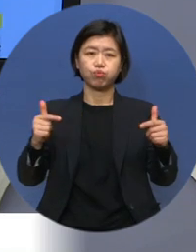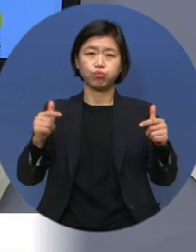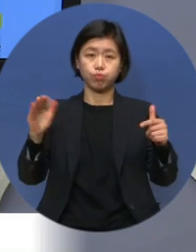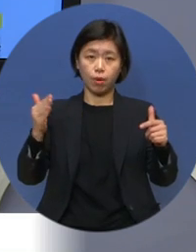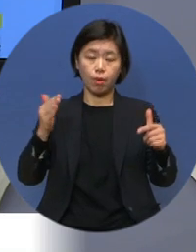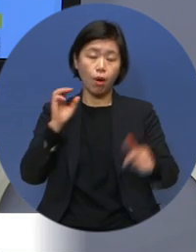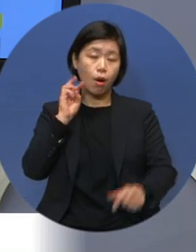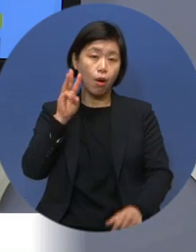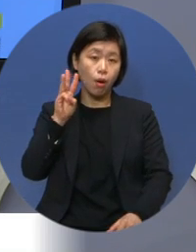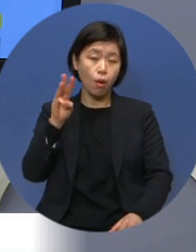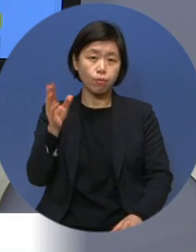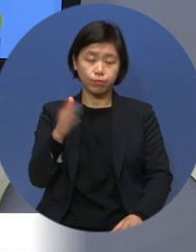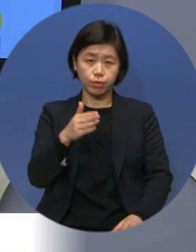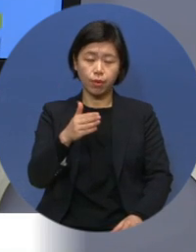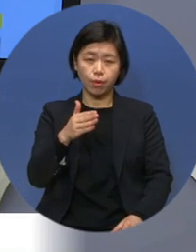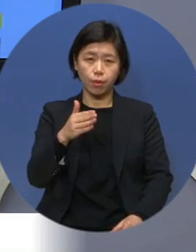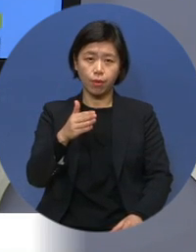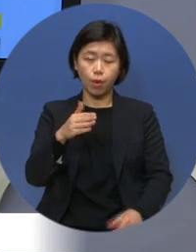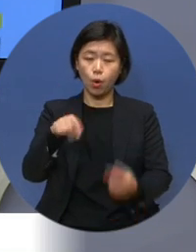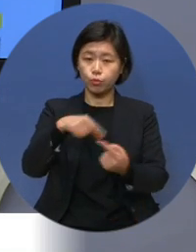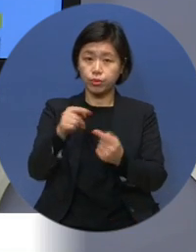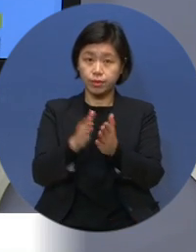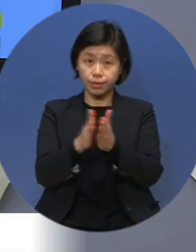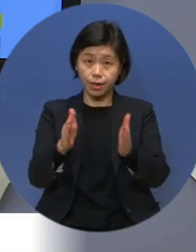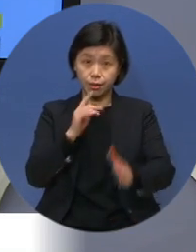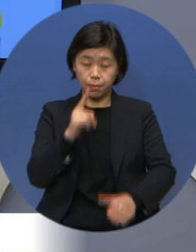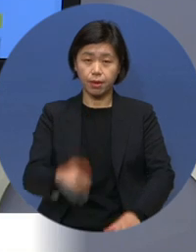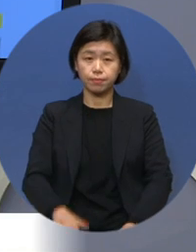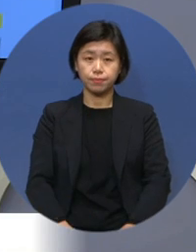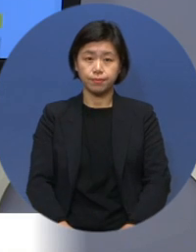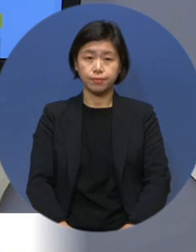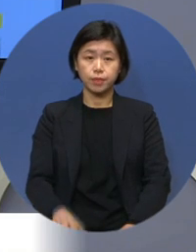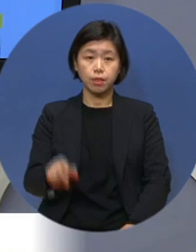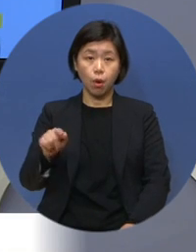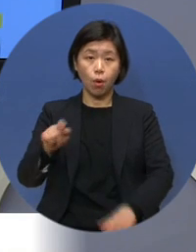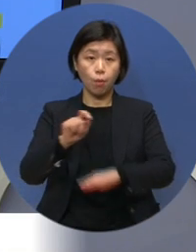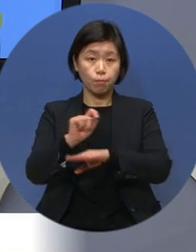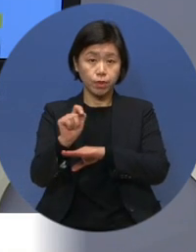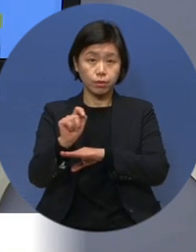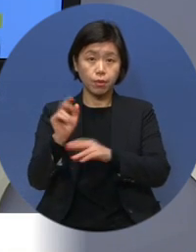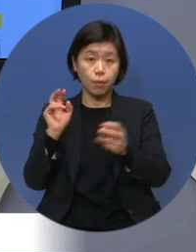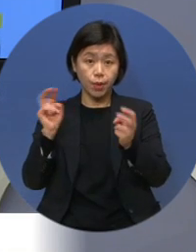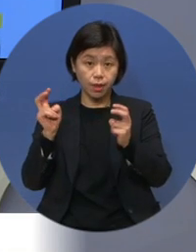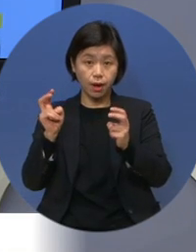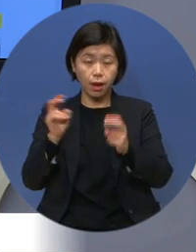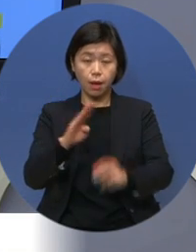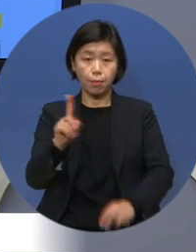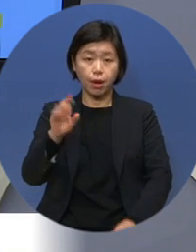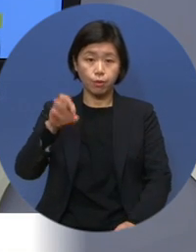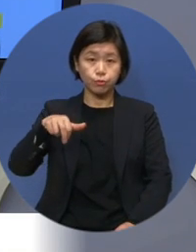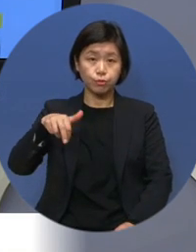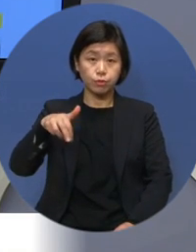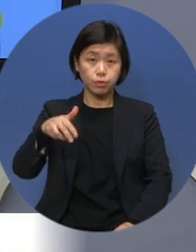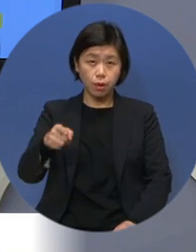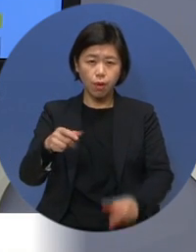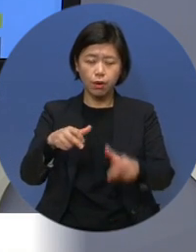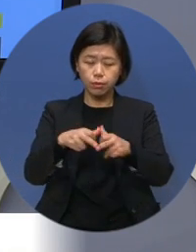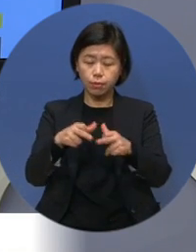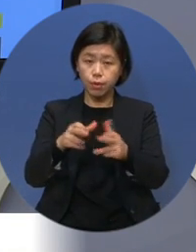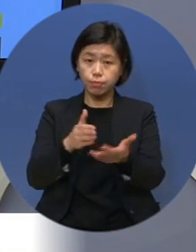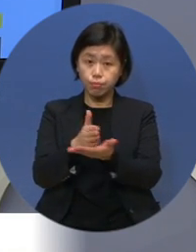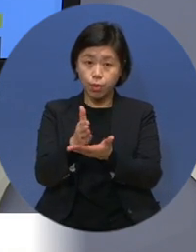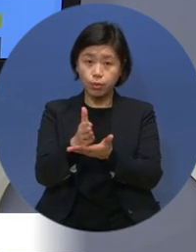운영한다고 밝혔습니다 ks 티모 bt 는 장애인 바우처 전용 택시 천대를 포함해 바우처